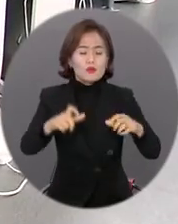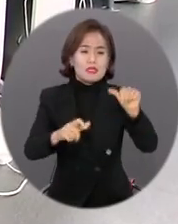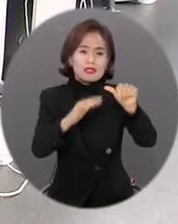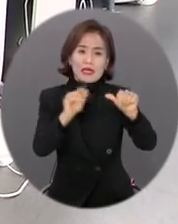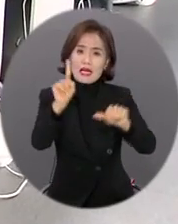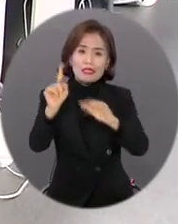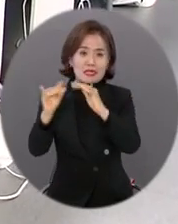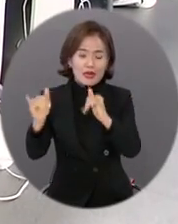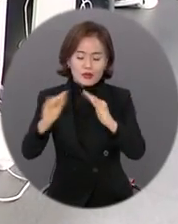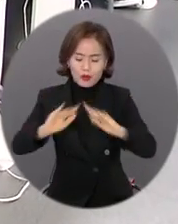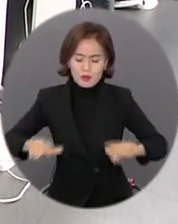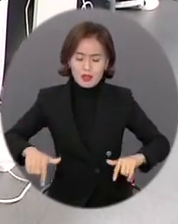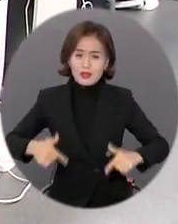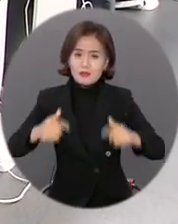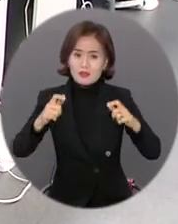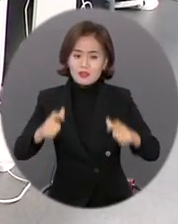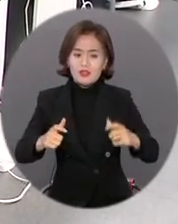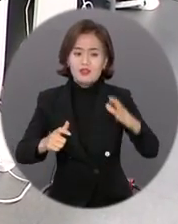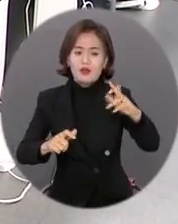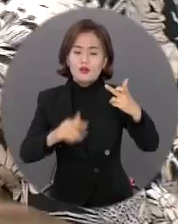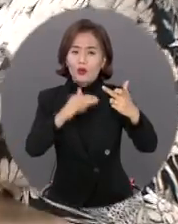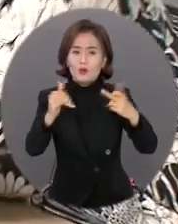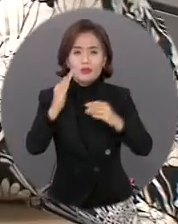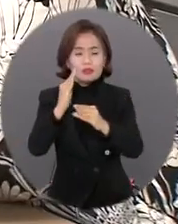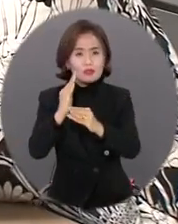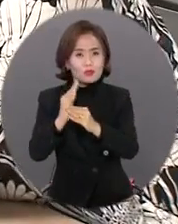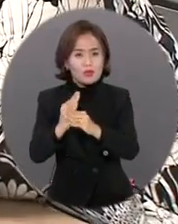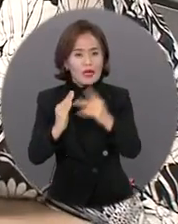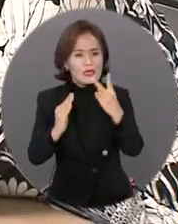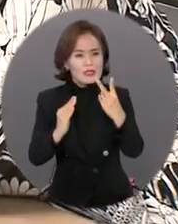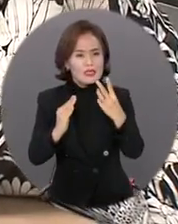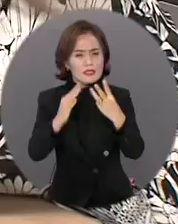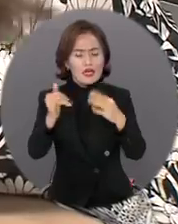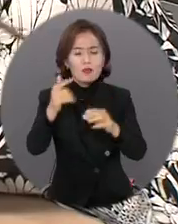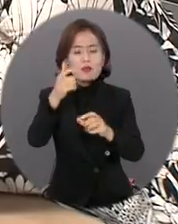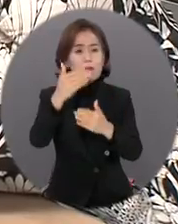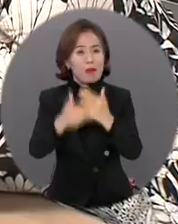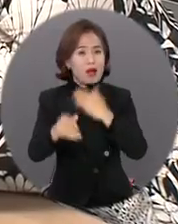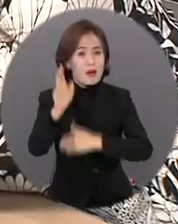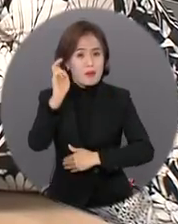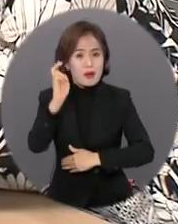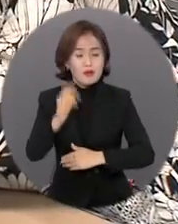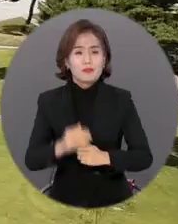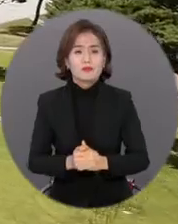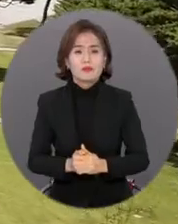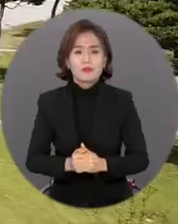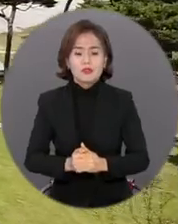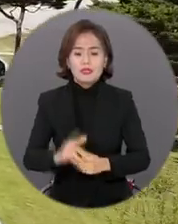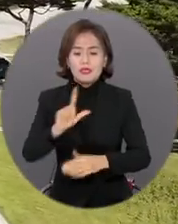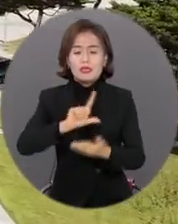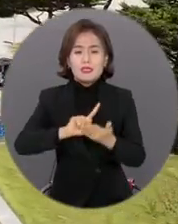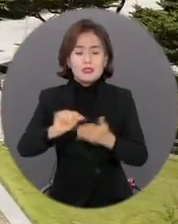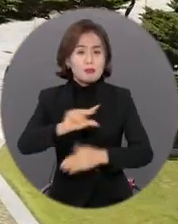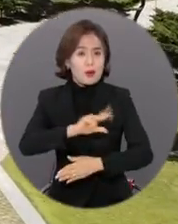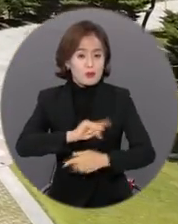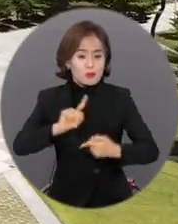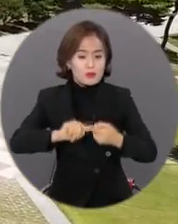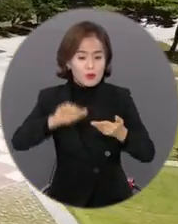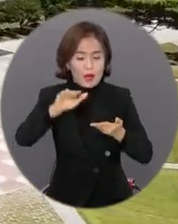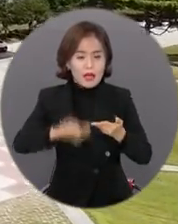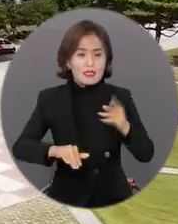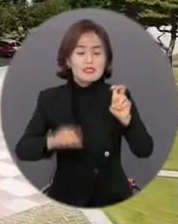1명이, 전남은 17명 중 3명이 하위 20% 페널티를 받게 됩니다. 지방의원은 의회별로